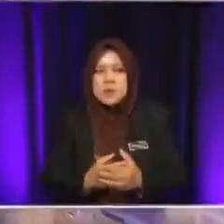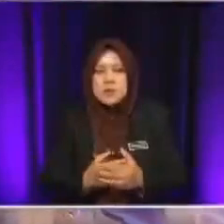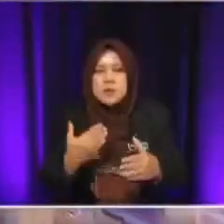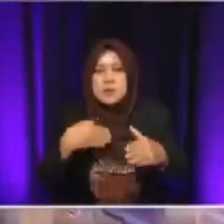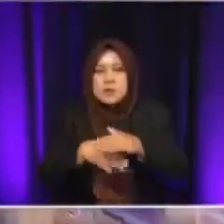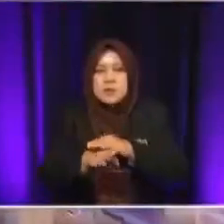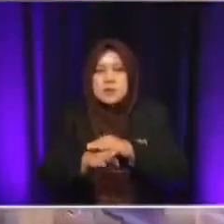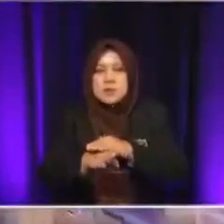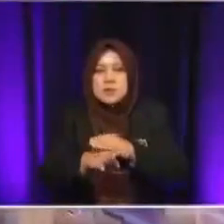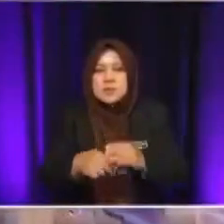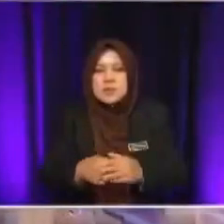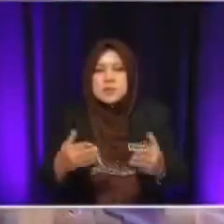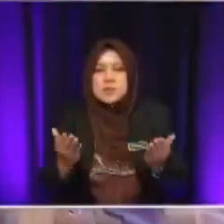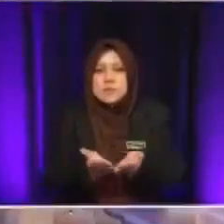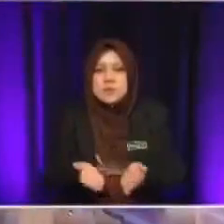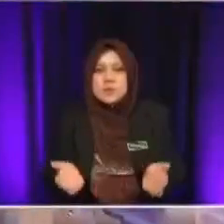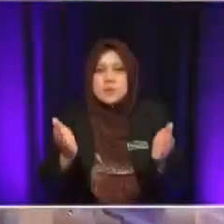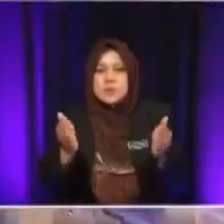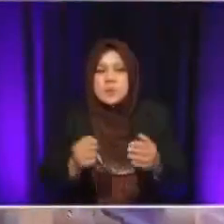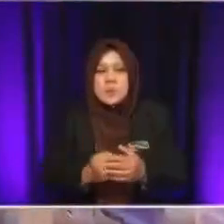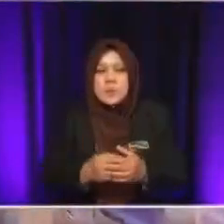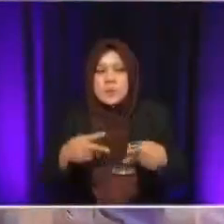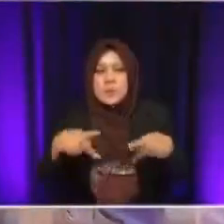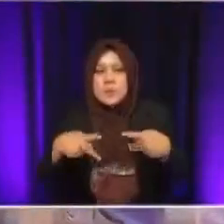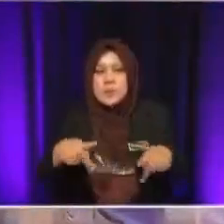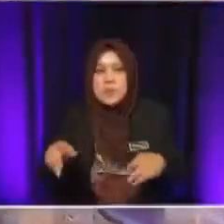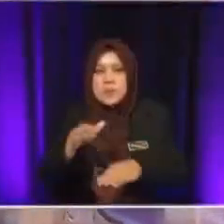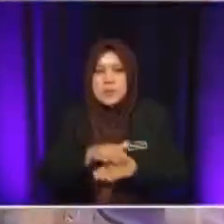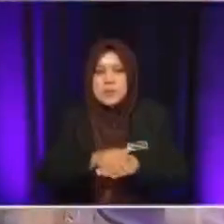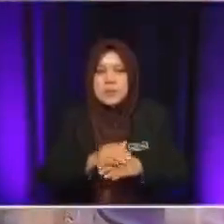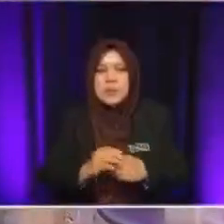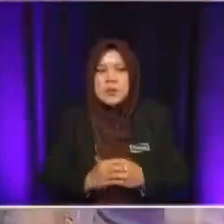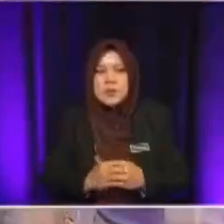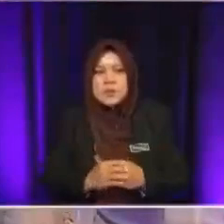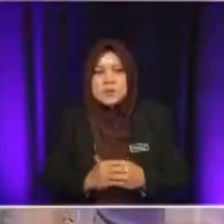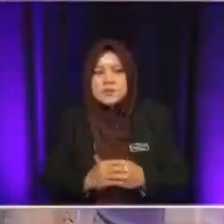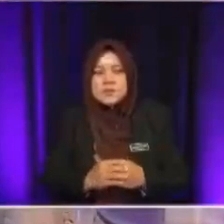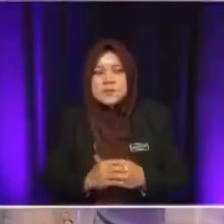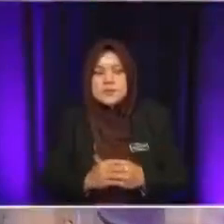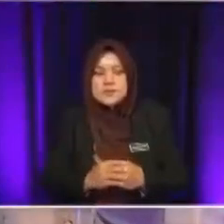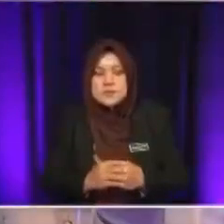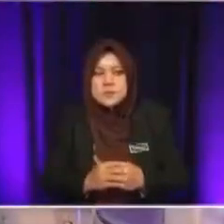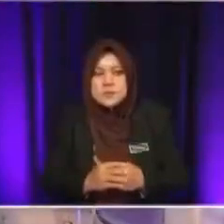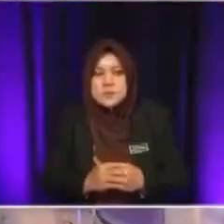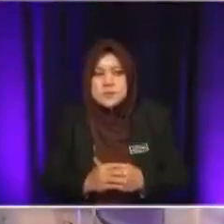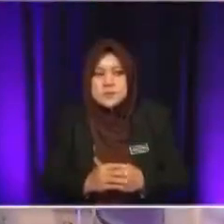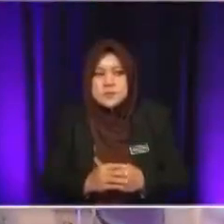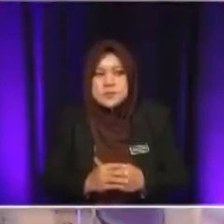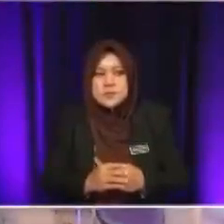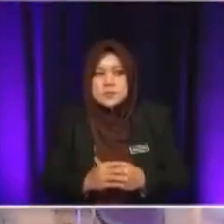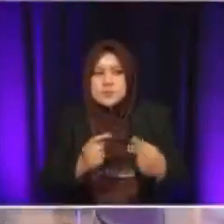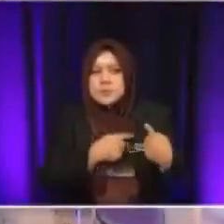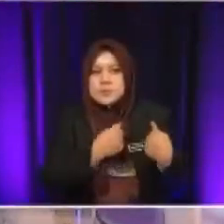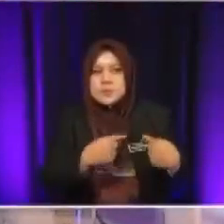akan masukkan pada bekas plastik di atas ni. Okey, bekas plastik kat atas ni kita masukkan. Okey,